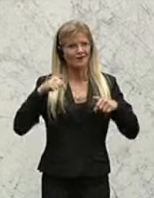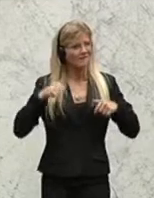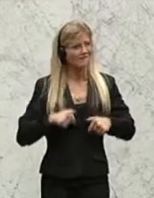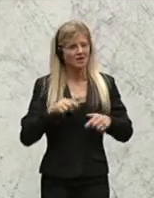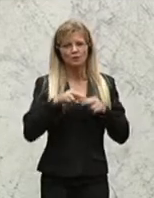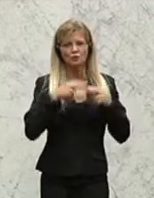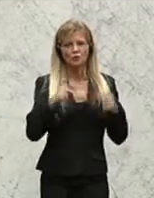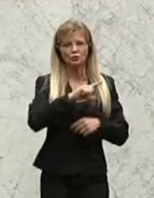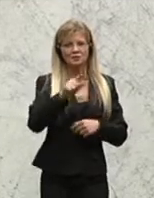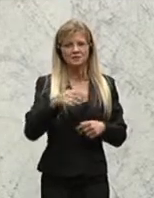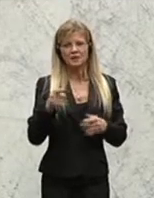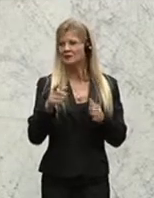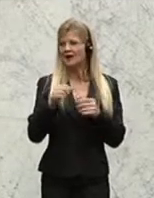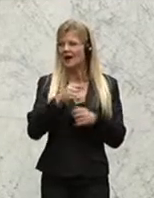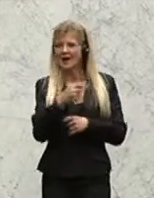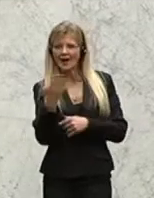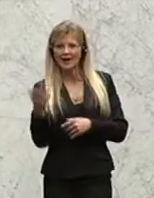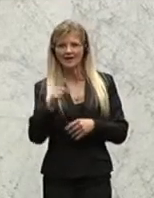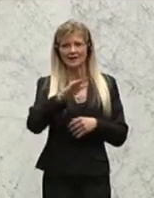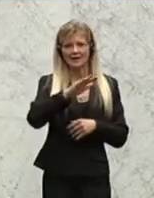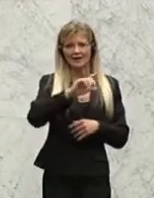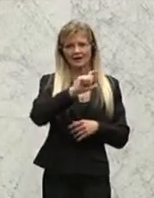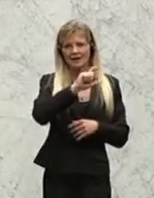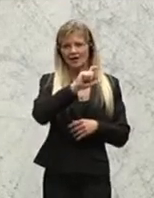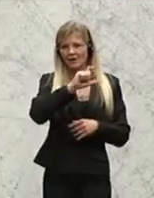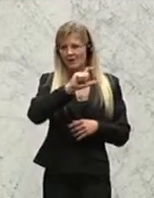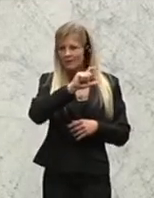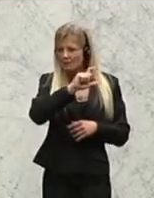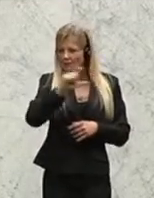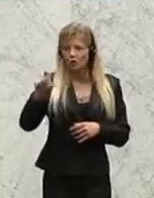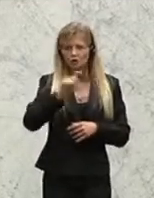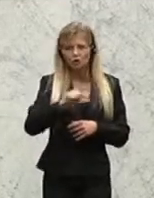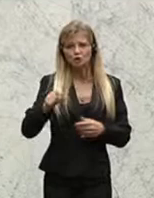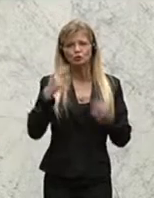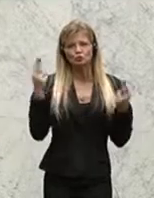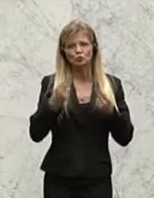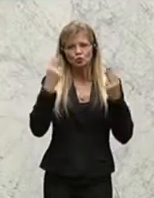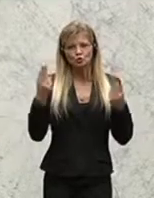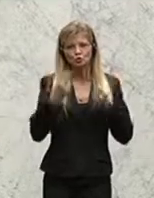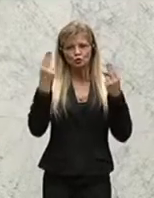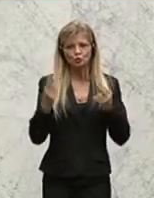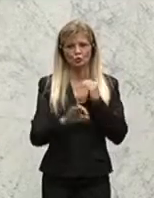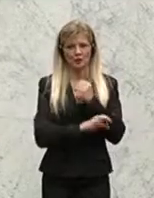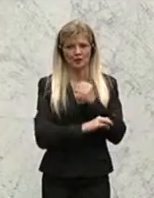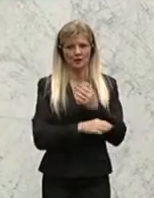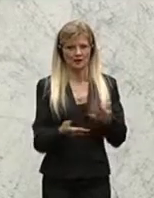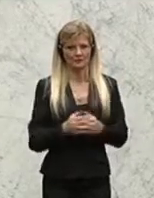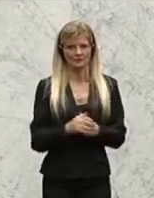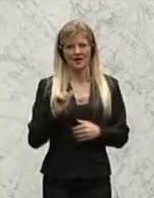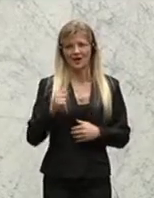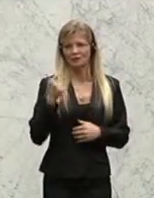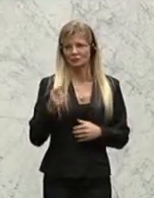Lehrlinge gesucht werden. Aktuell sind bereits an die 20.000 Asylberechtigte und